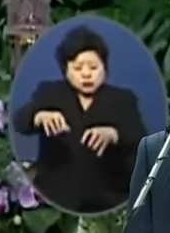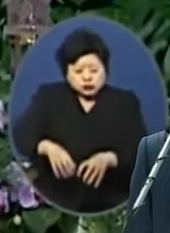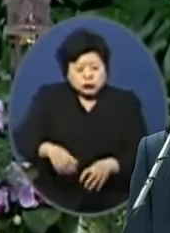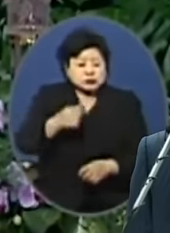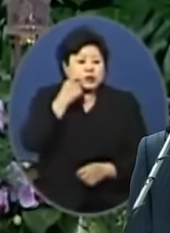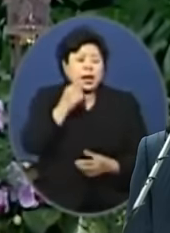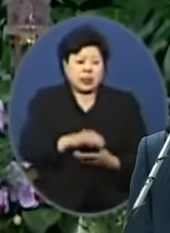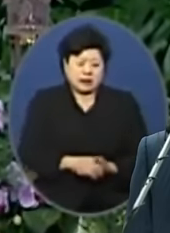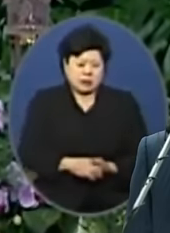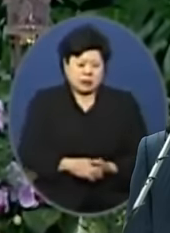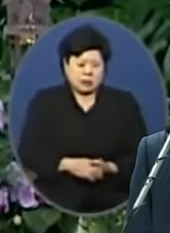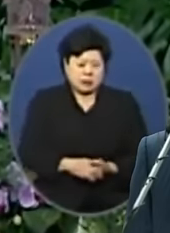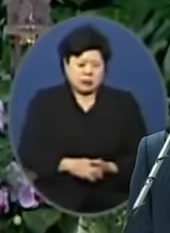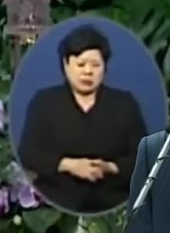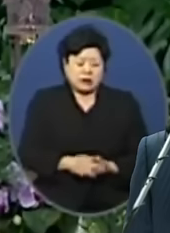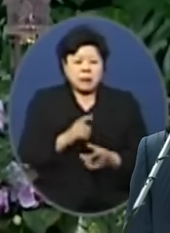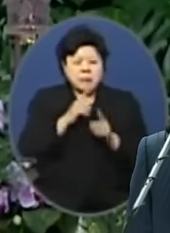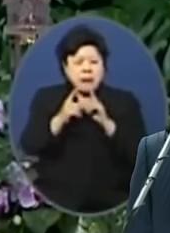주워오는 것입니다.